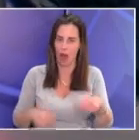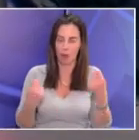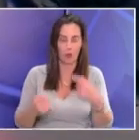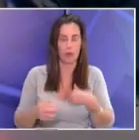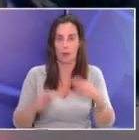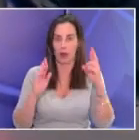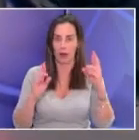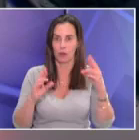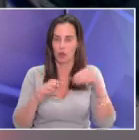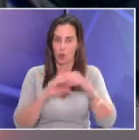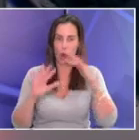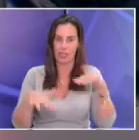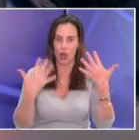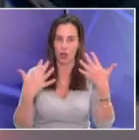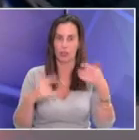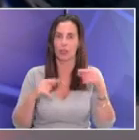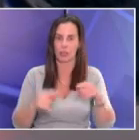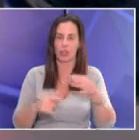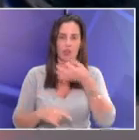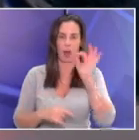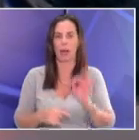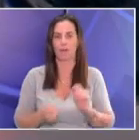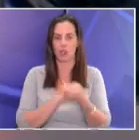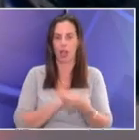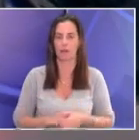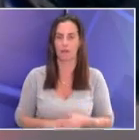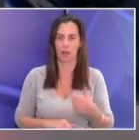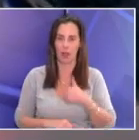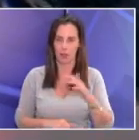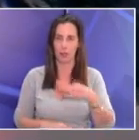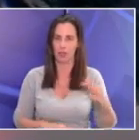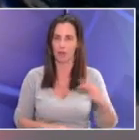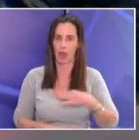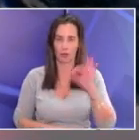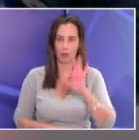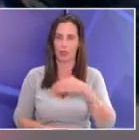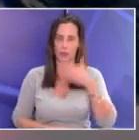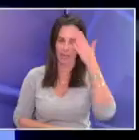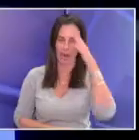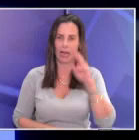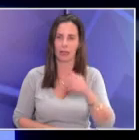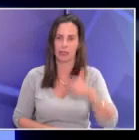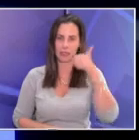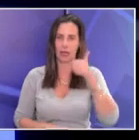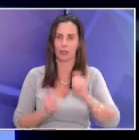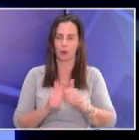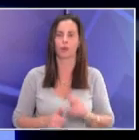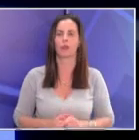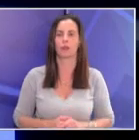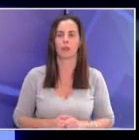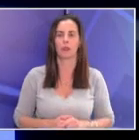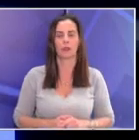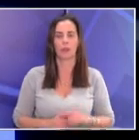מקווה מאוד שתוך עשור זה ישתנה. כי אני נפגעתי בשבילה, אני מכירה אותה, את השרה